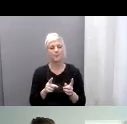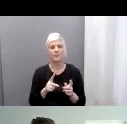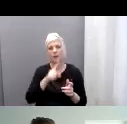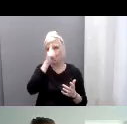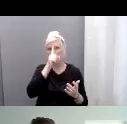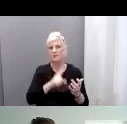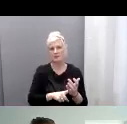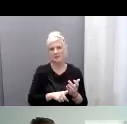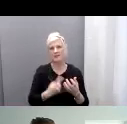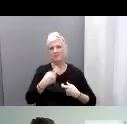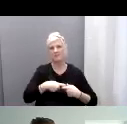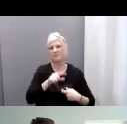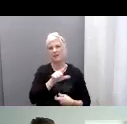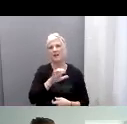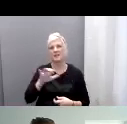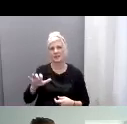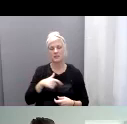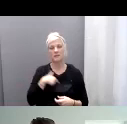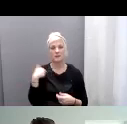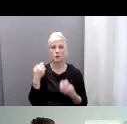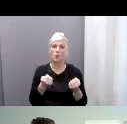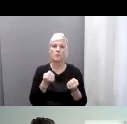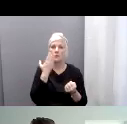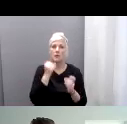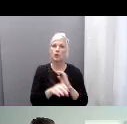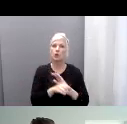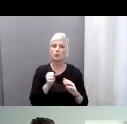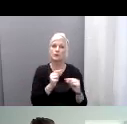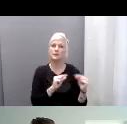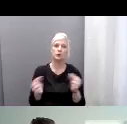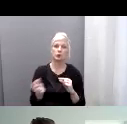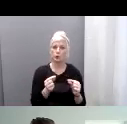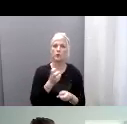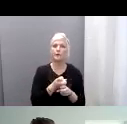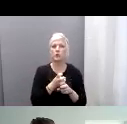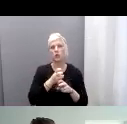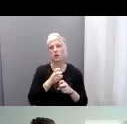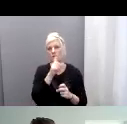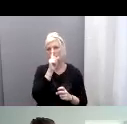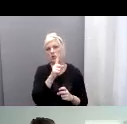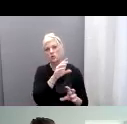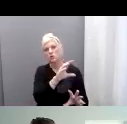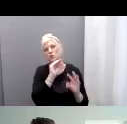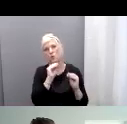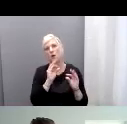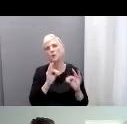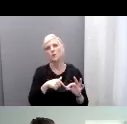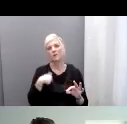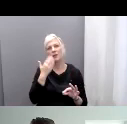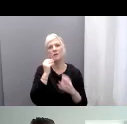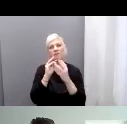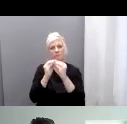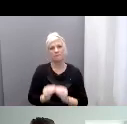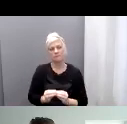åsikter i den frågan. Vi hoppas kunna ha en diskussion om det och försöka förstå hur det skulle kunna se ut så